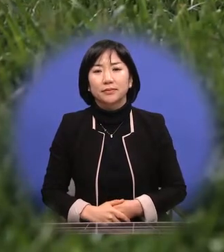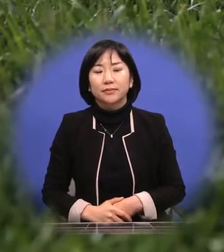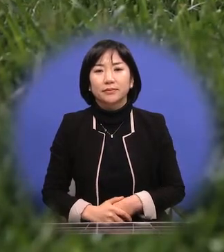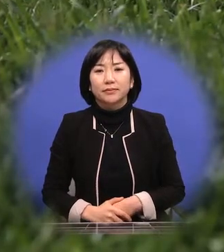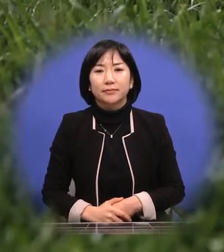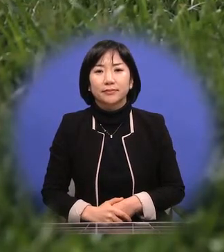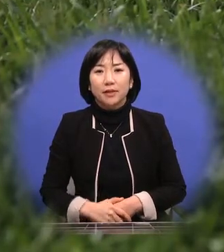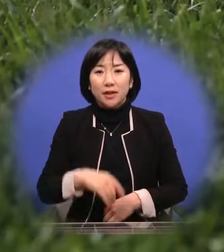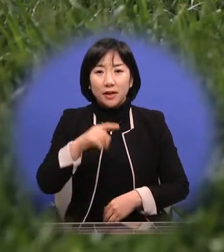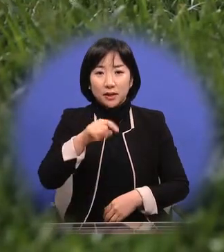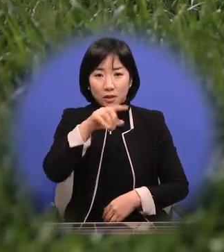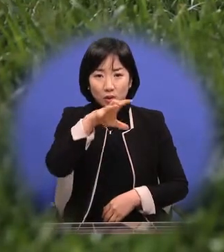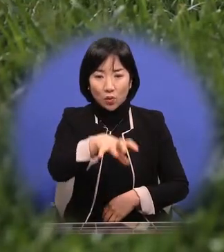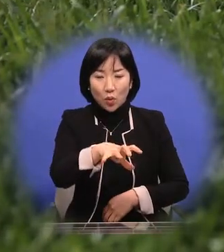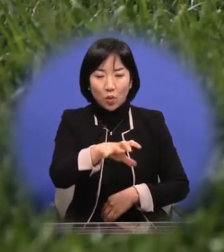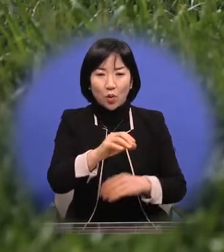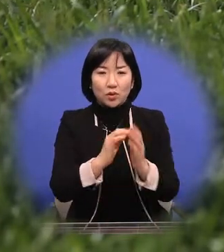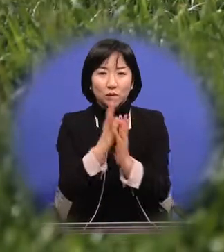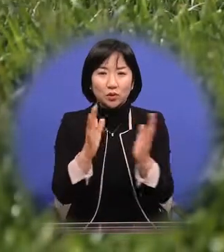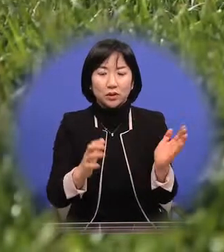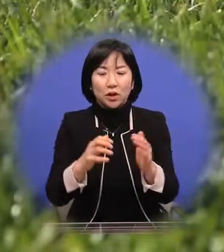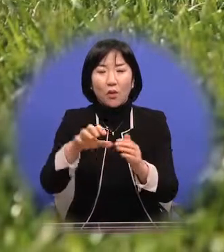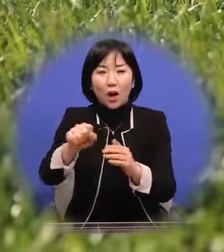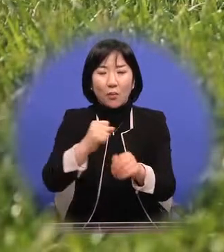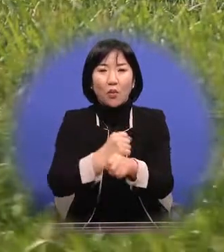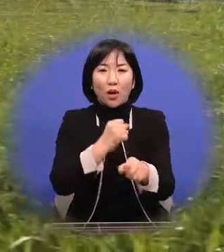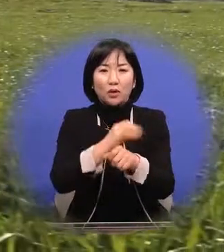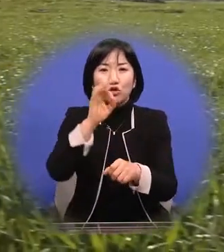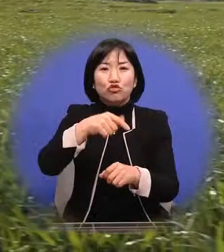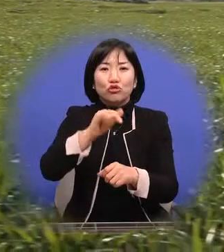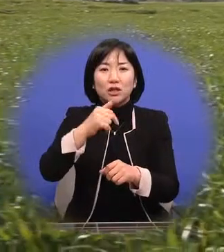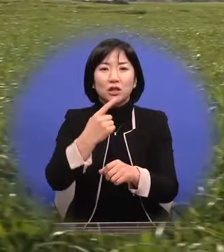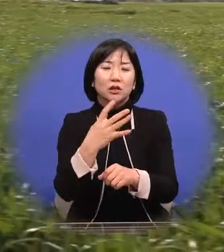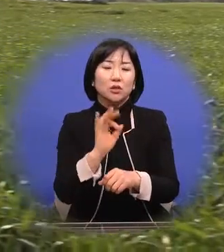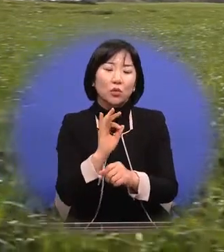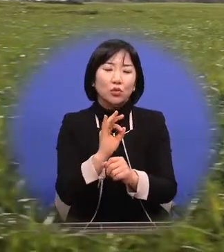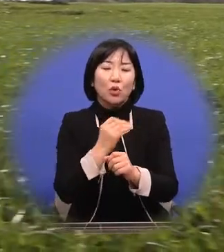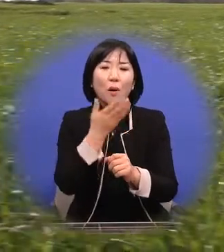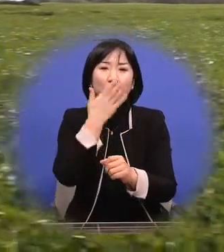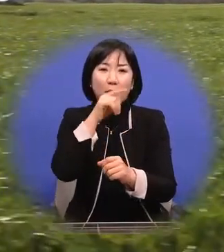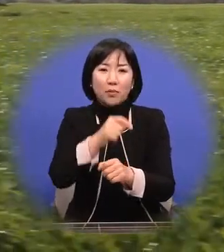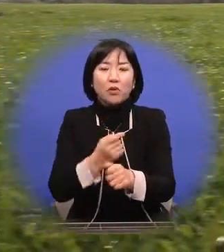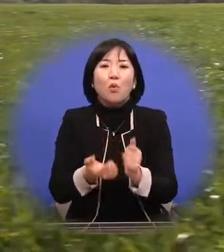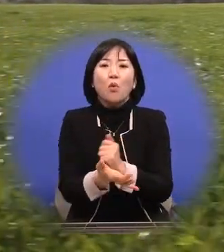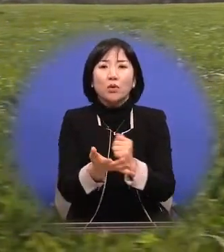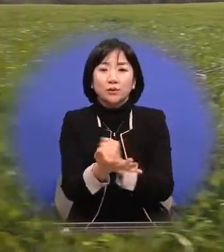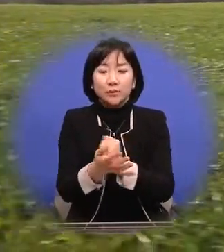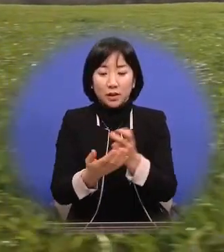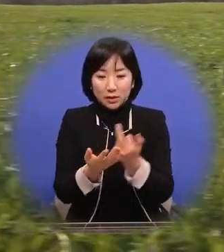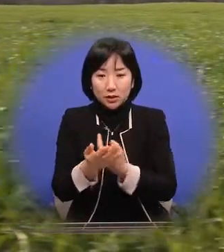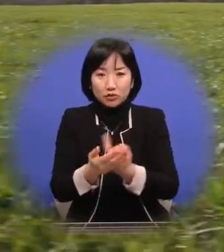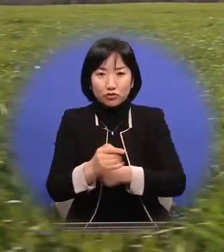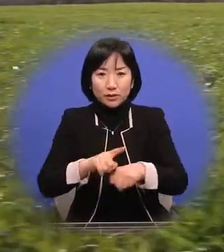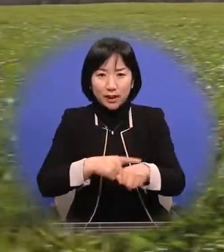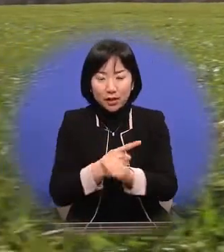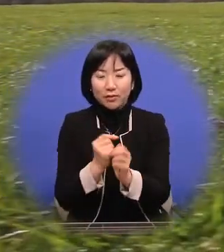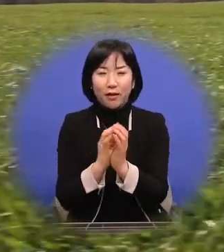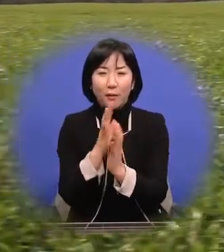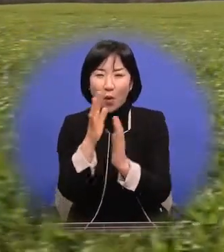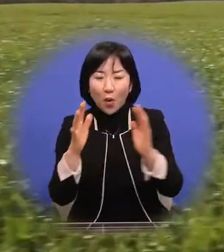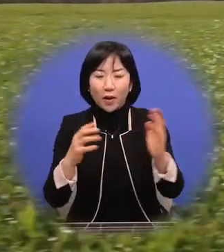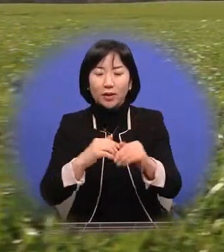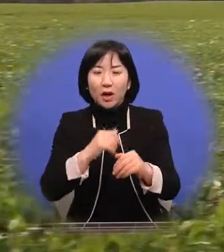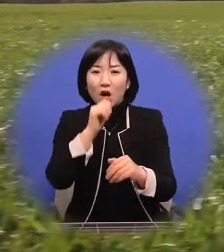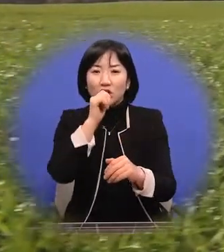이 목장은 초지를 따로 확보해 유기농으로 사료를 공급합니다. 제주의 자연을 품은 초원이